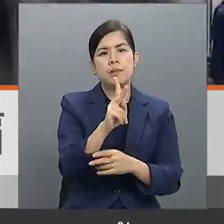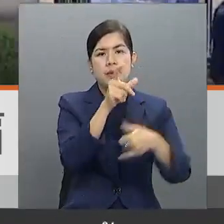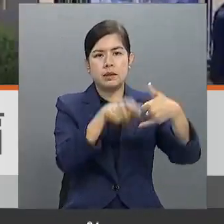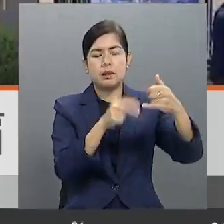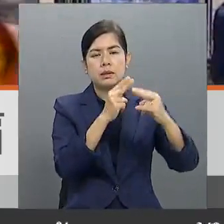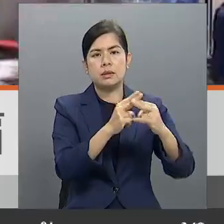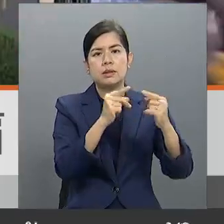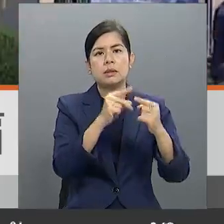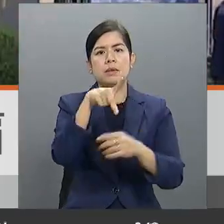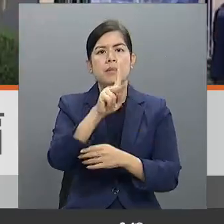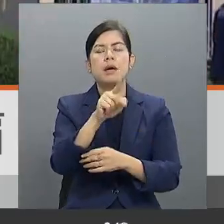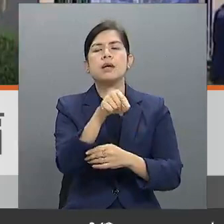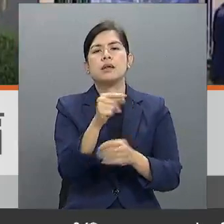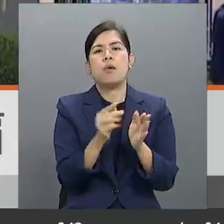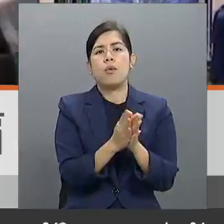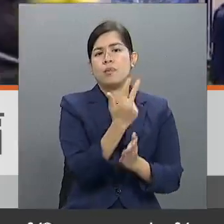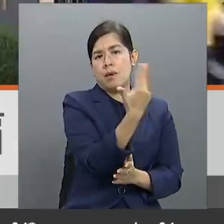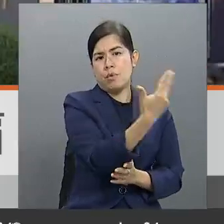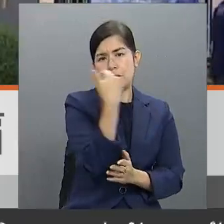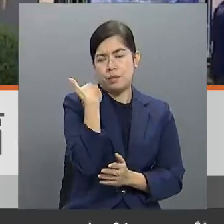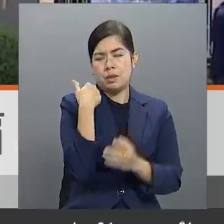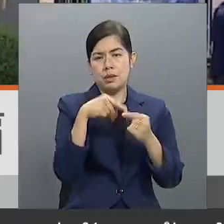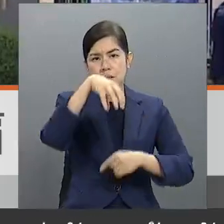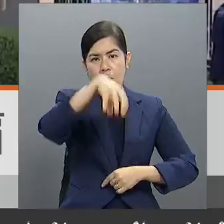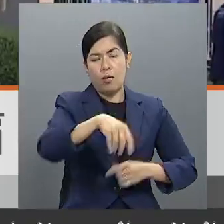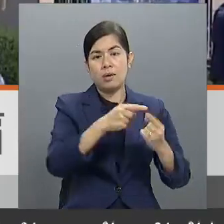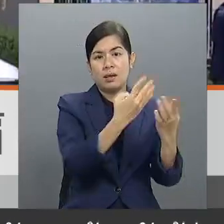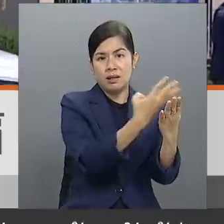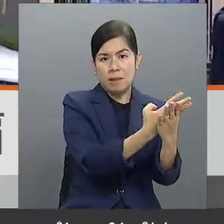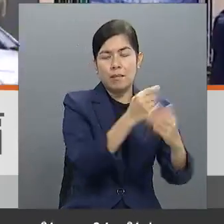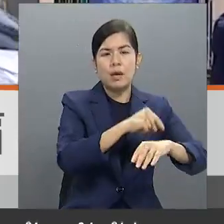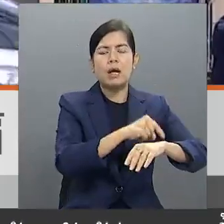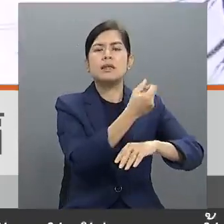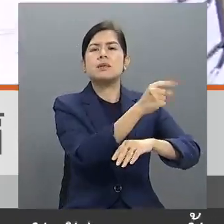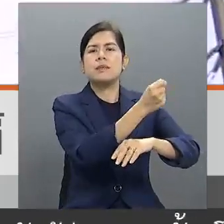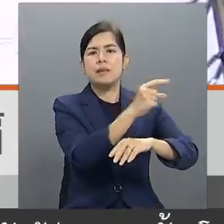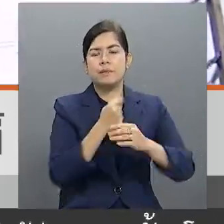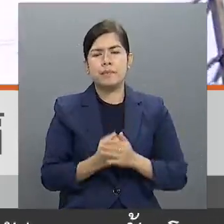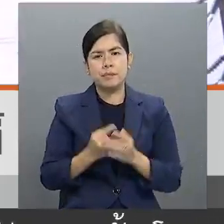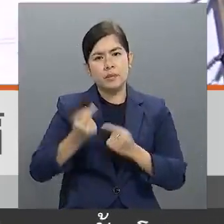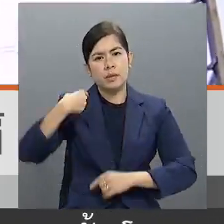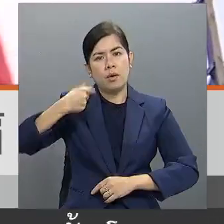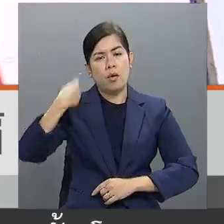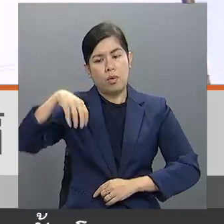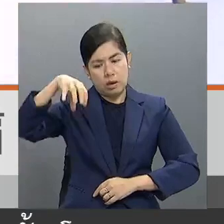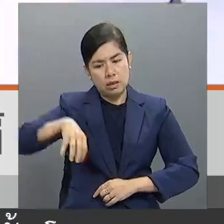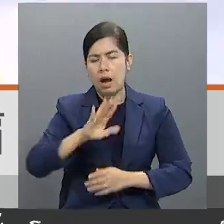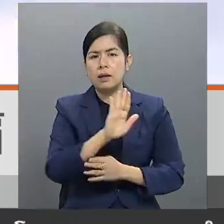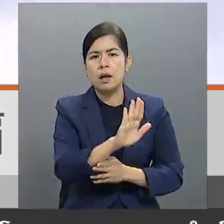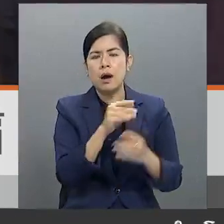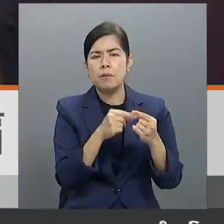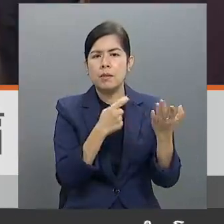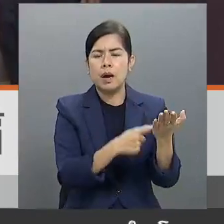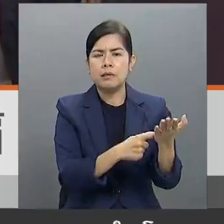ปุ้ยไพโรจน์ที่เรือนจำธัญบุรีในเวลา 11:00นหลังจากที่ศาลไม่ให้ประกันตัวค่ะด้านนายกฤษฎา